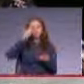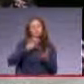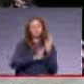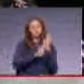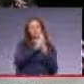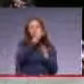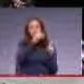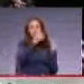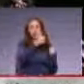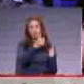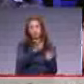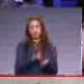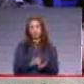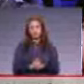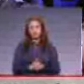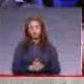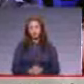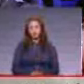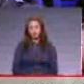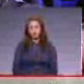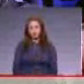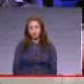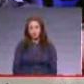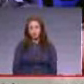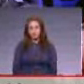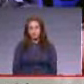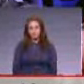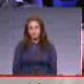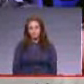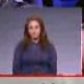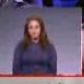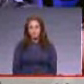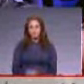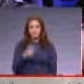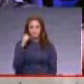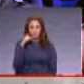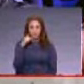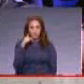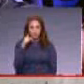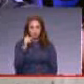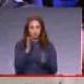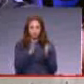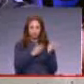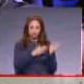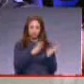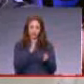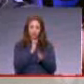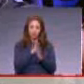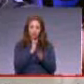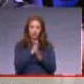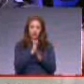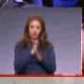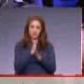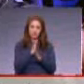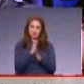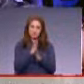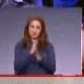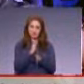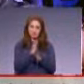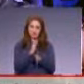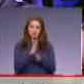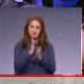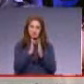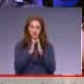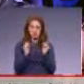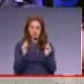وبتتقدم كده. عايز اروح لموضوع الممثل المصري النهارده. يعني الحقيقه الفتره اللي فاتت احنا فقدنا، وبنشوف